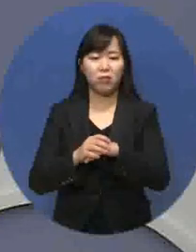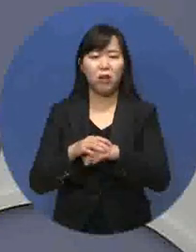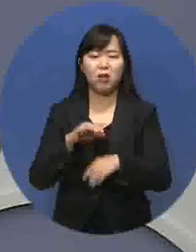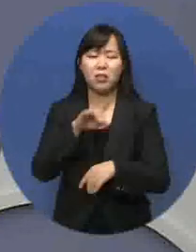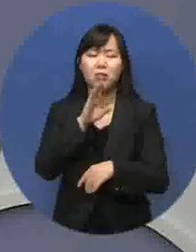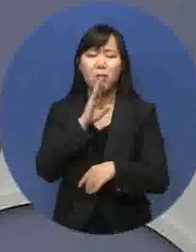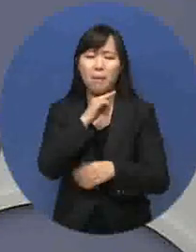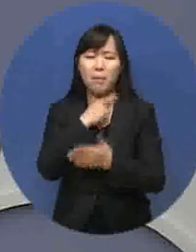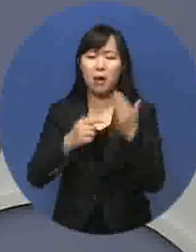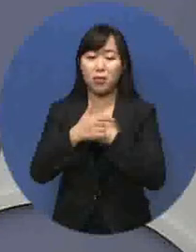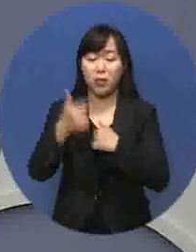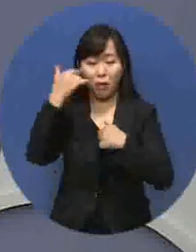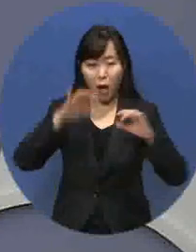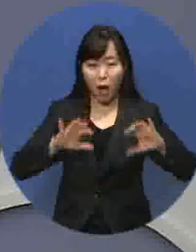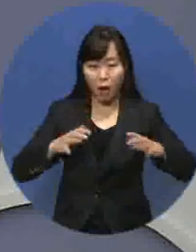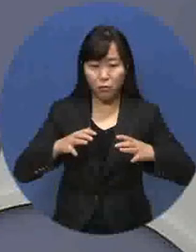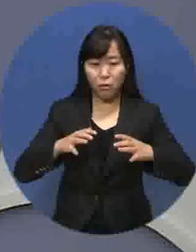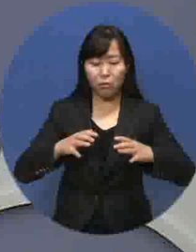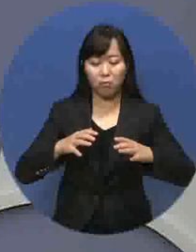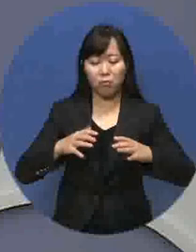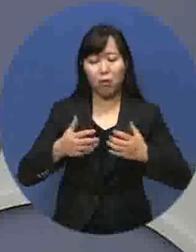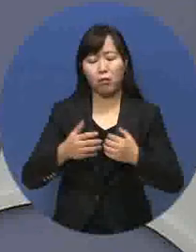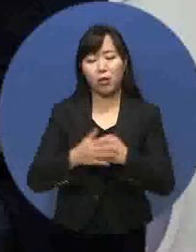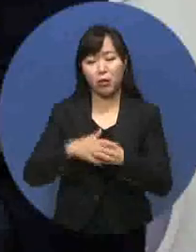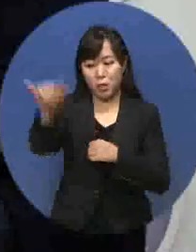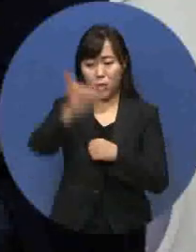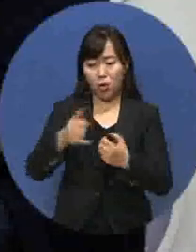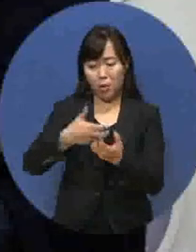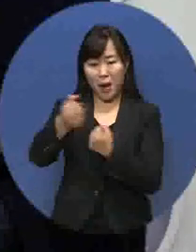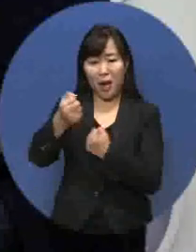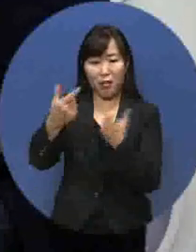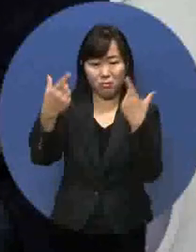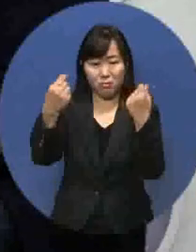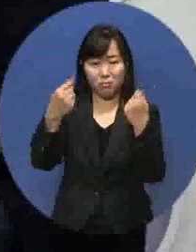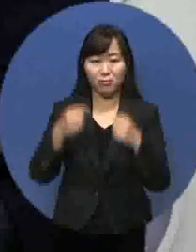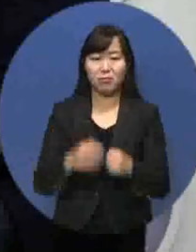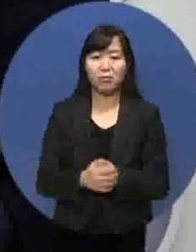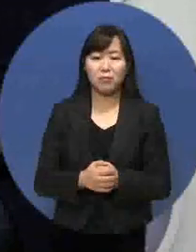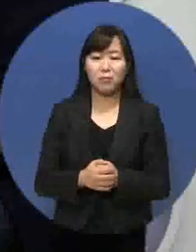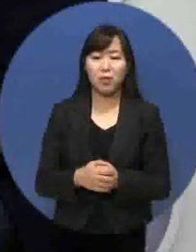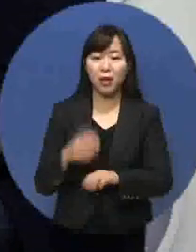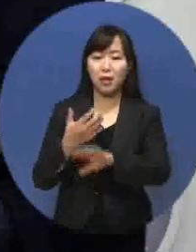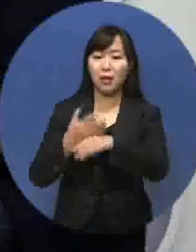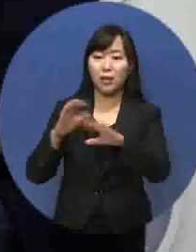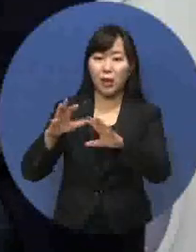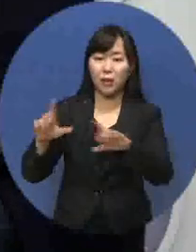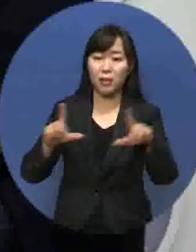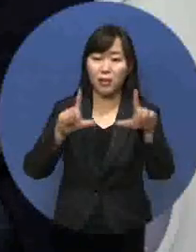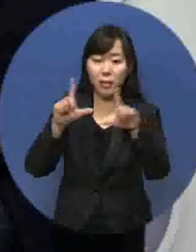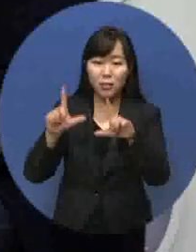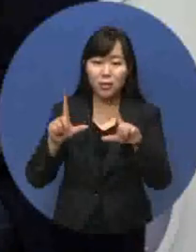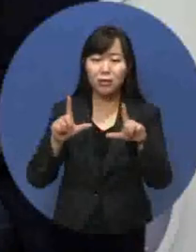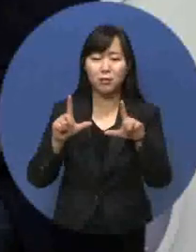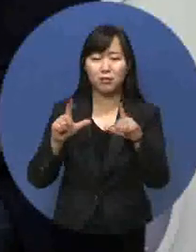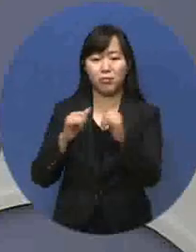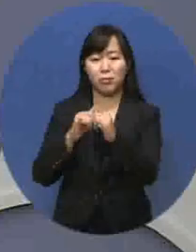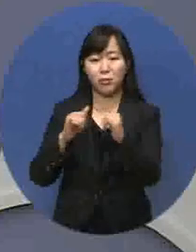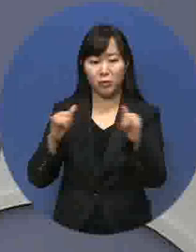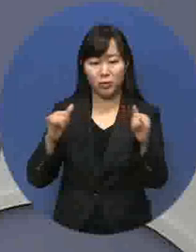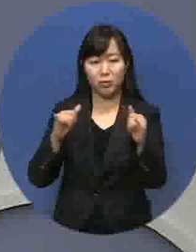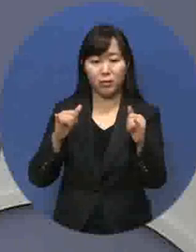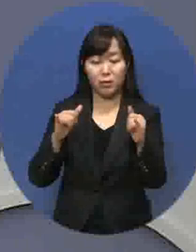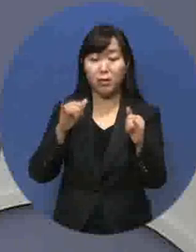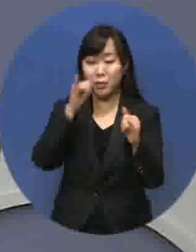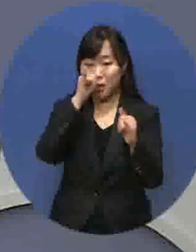많이 본 한국이 이제 분단이 된 게 제일 아쉬운데 근데 이제 오히려 해외에 있는 많은 싱크탱크나 유수의 학자들은